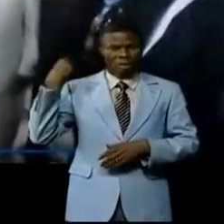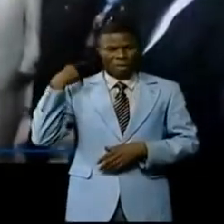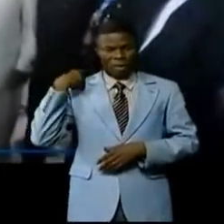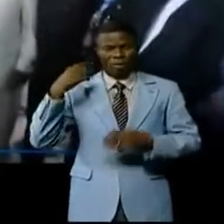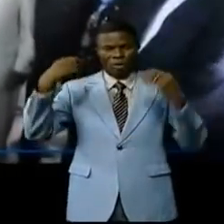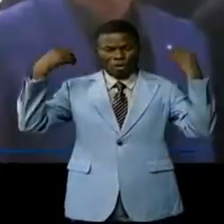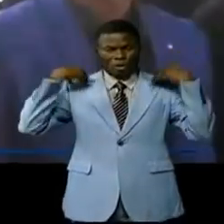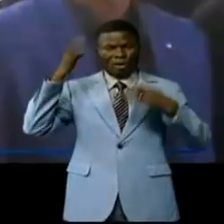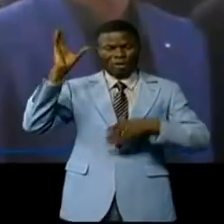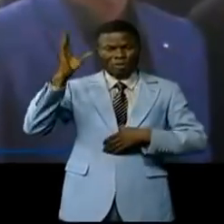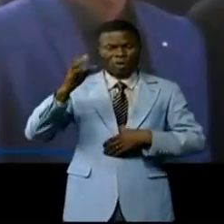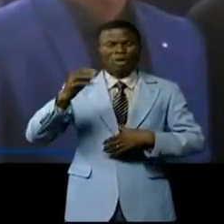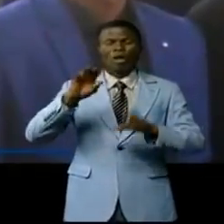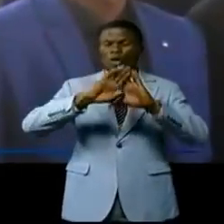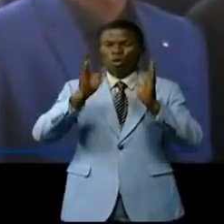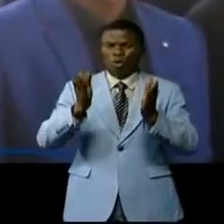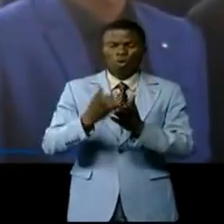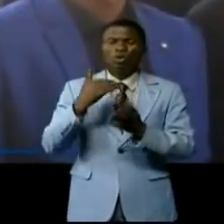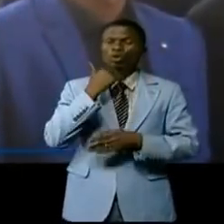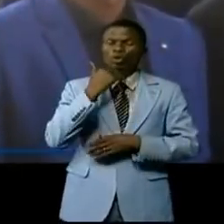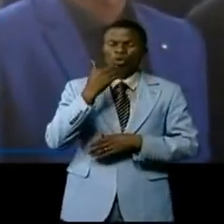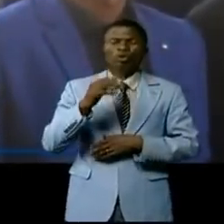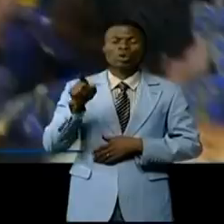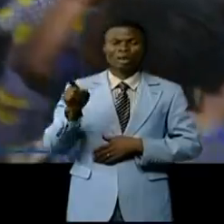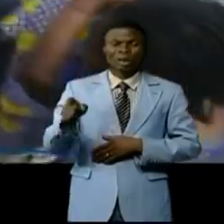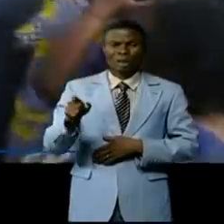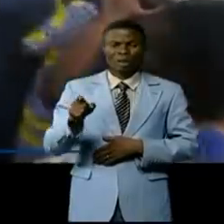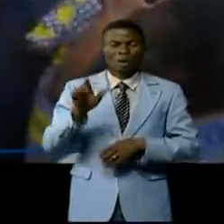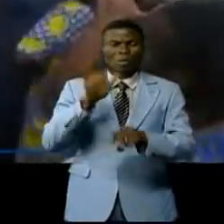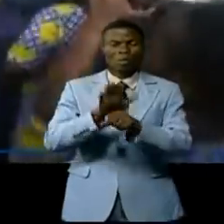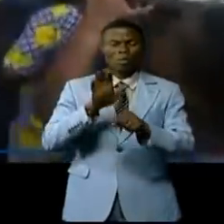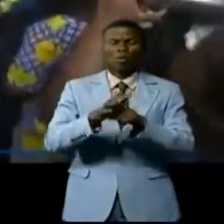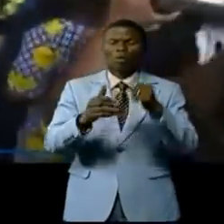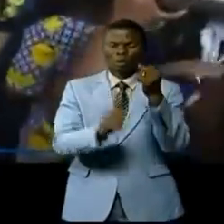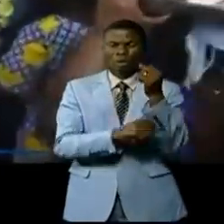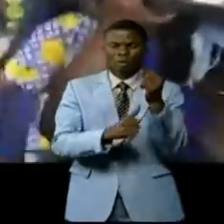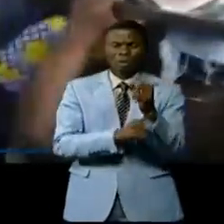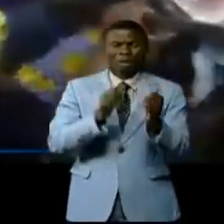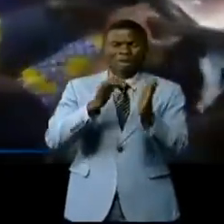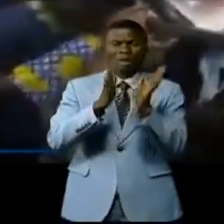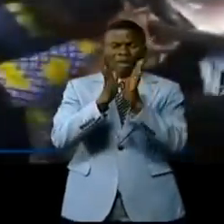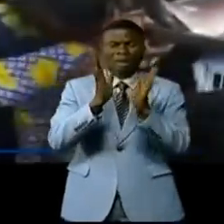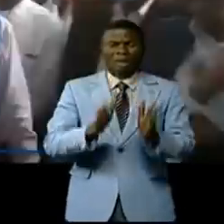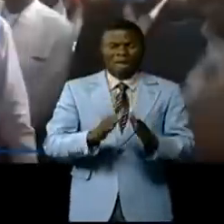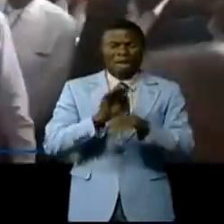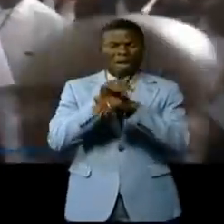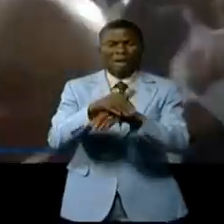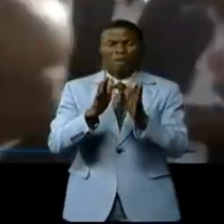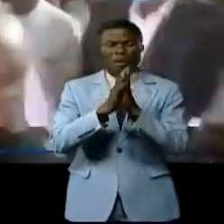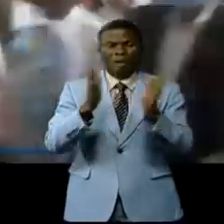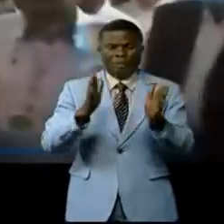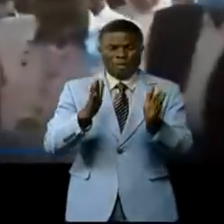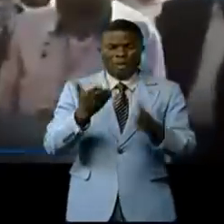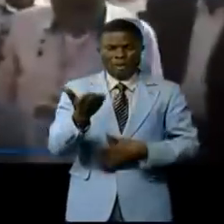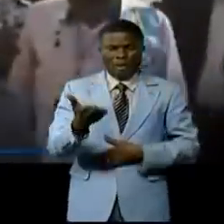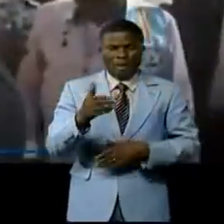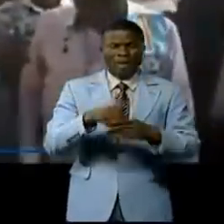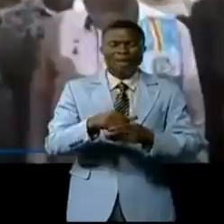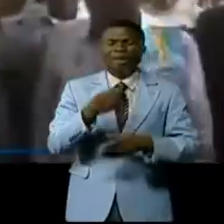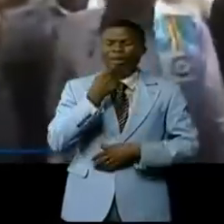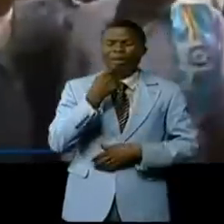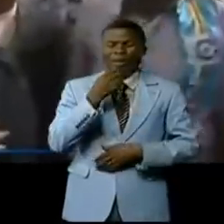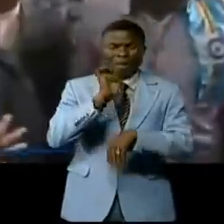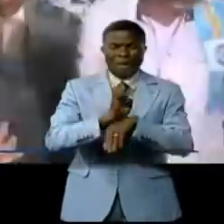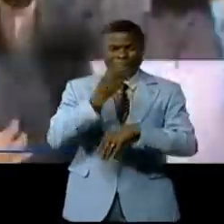coutumiers, notables et hommes d'affaires de Kananga, ainsi qu'une foule compacte des fidèles venus célébrer cet événement inédit dans l'histoire de